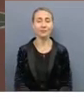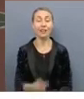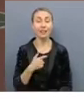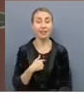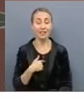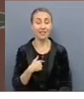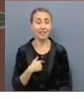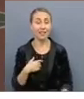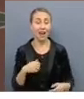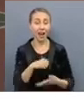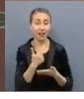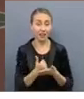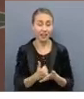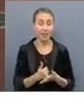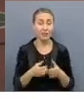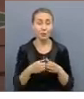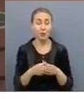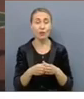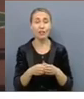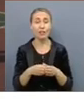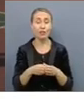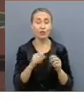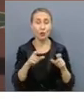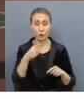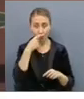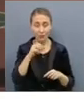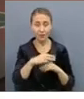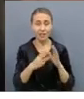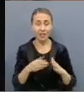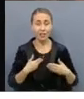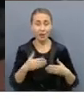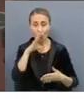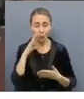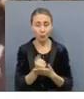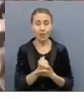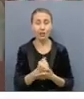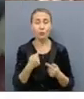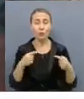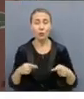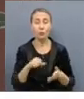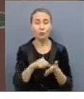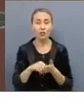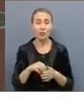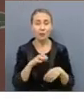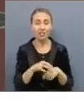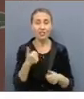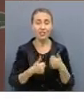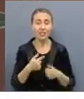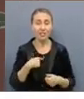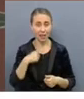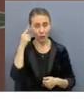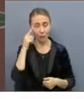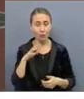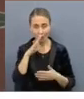Я капитан сборной команды школы номер 18. Желаю удачи другим участникам в проходящих соревнованиях. Я думаю, что мы